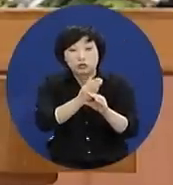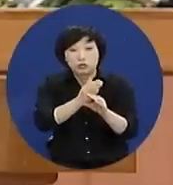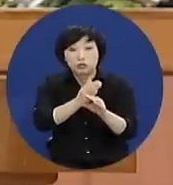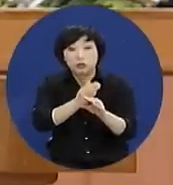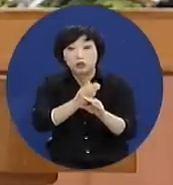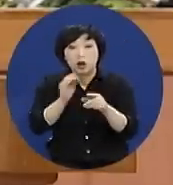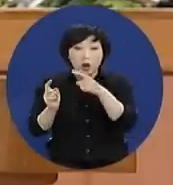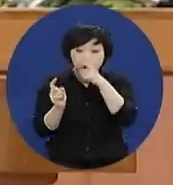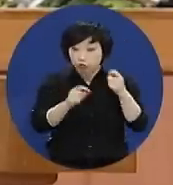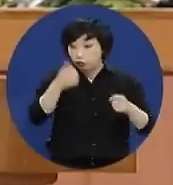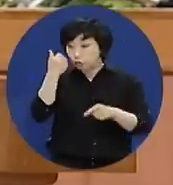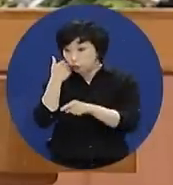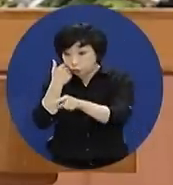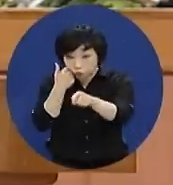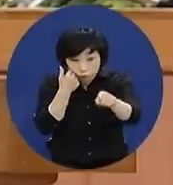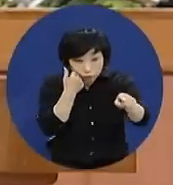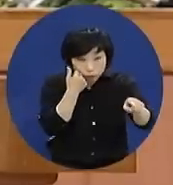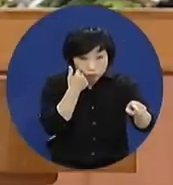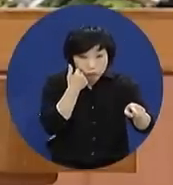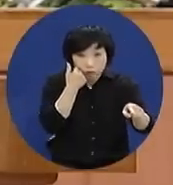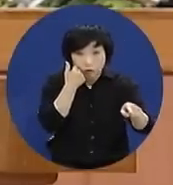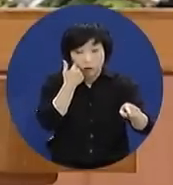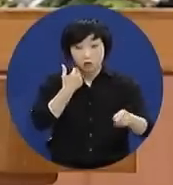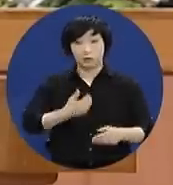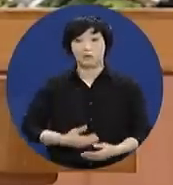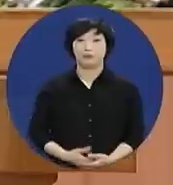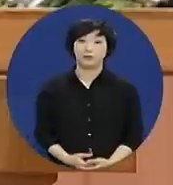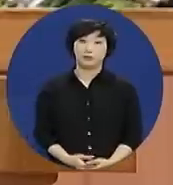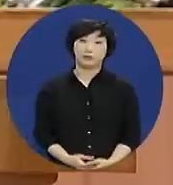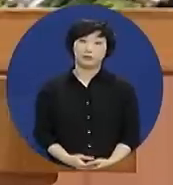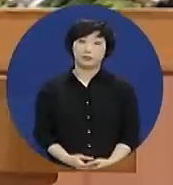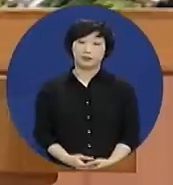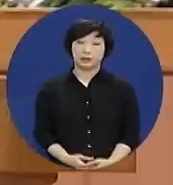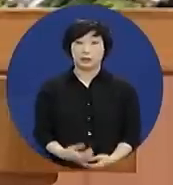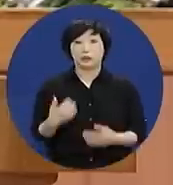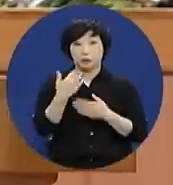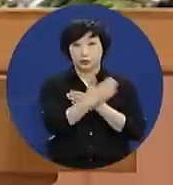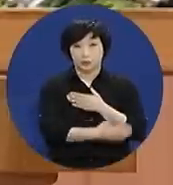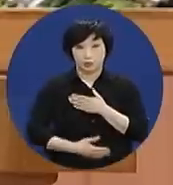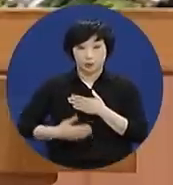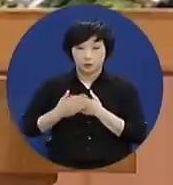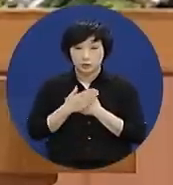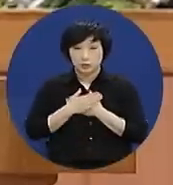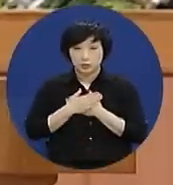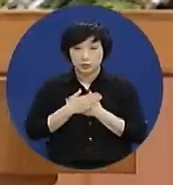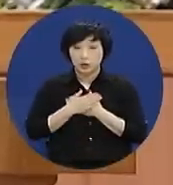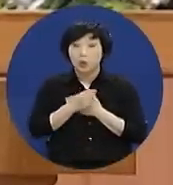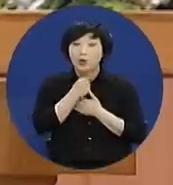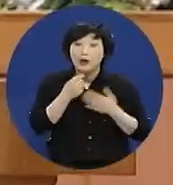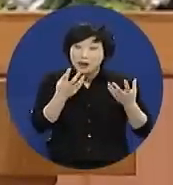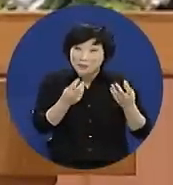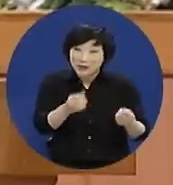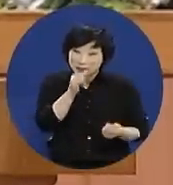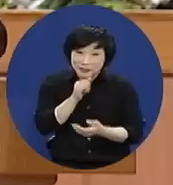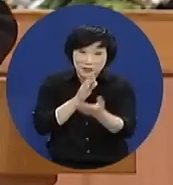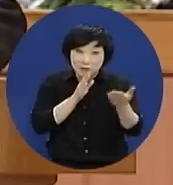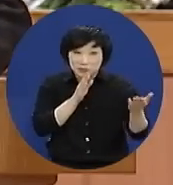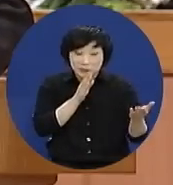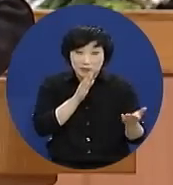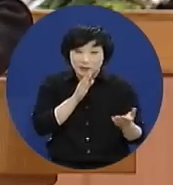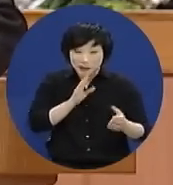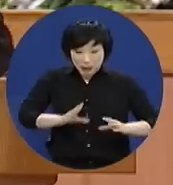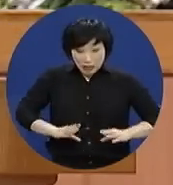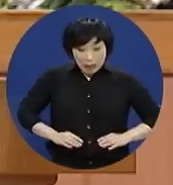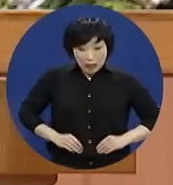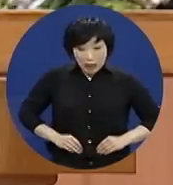誘惑しますか悪魔は肉の欲望欲求を追い求める人を探しています